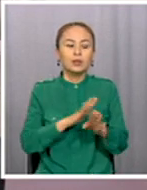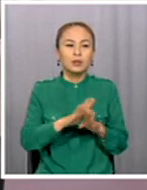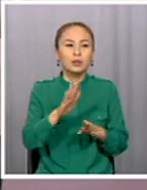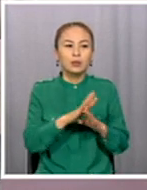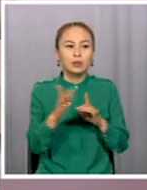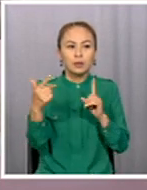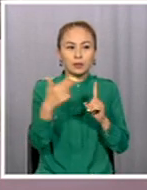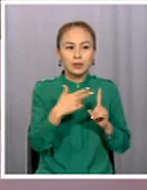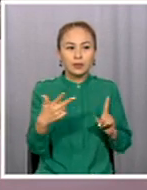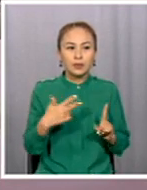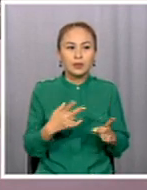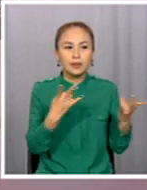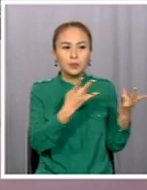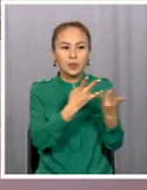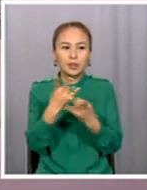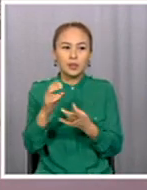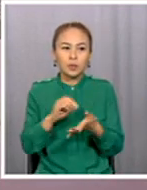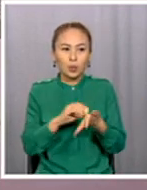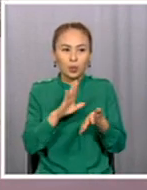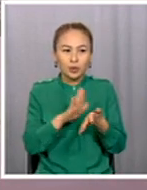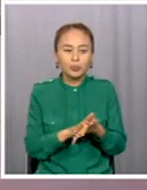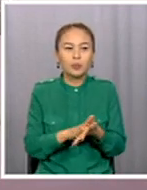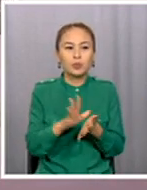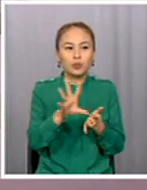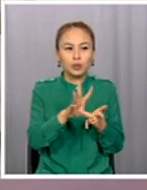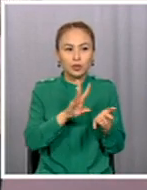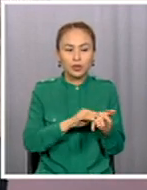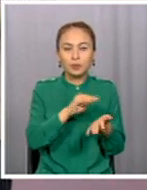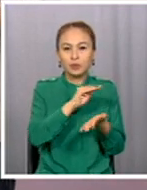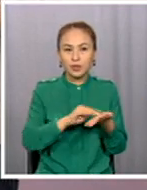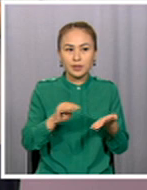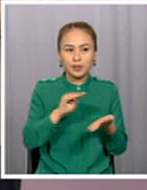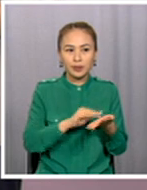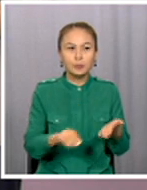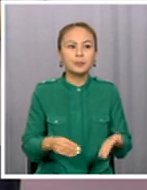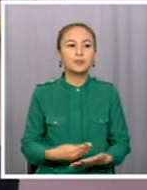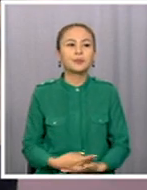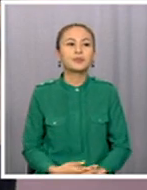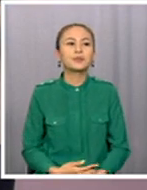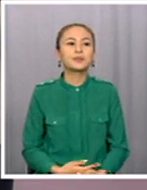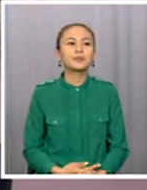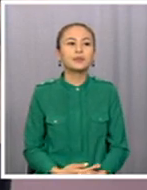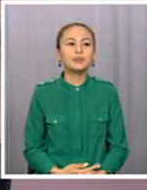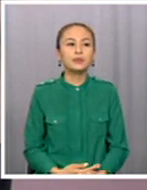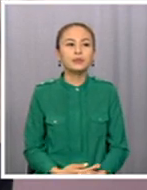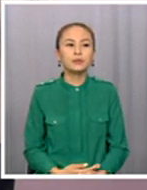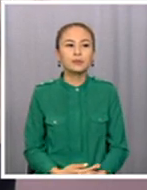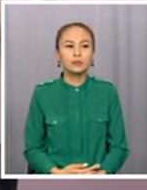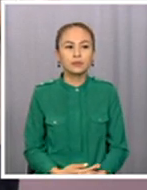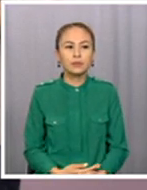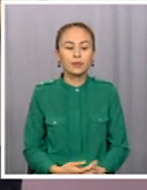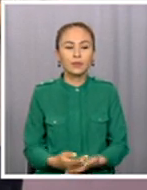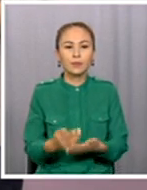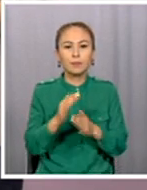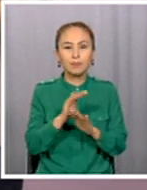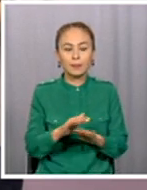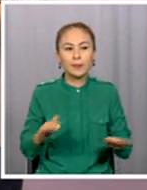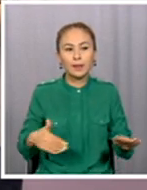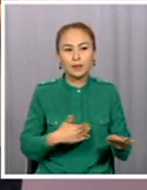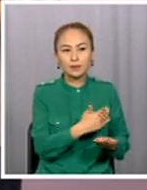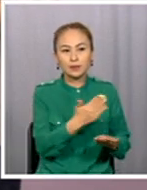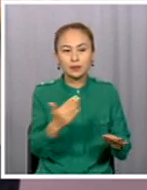Мәтінді тиісті тыныс белгілерін қойып, көшіріп жазыңдар. Балалар,